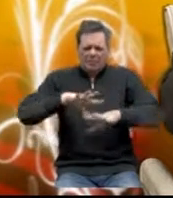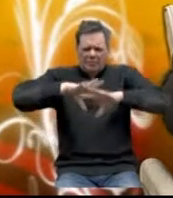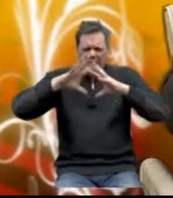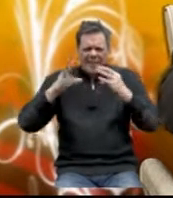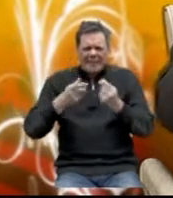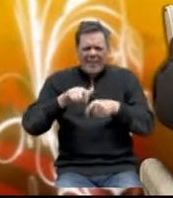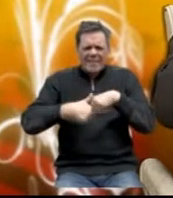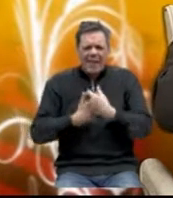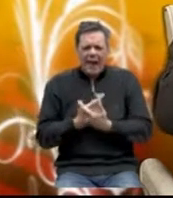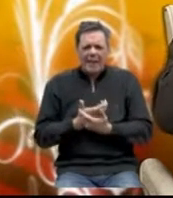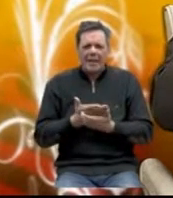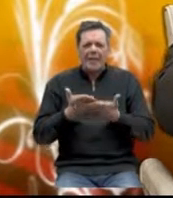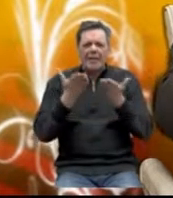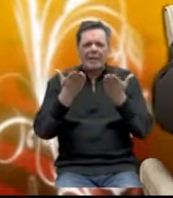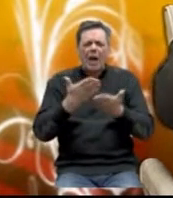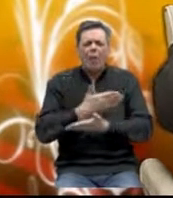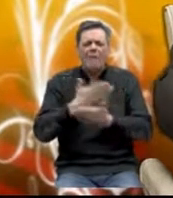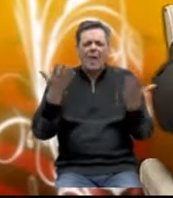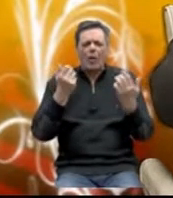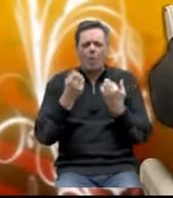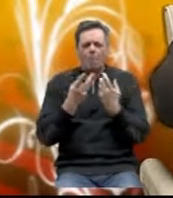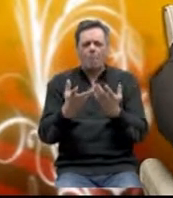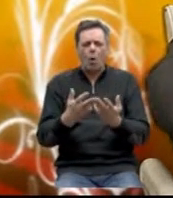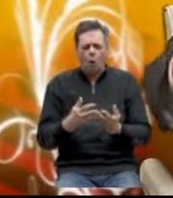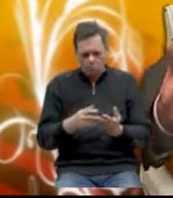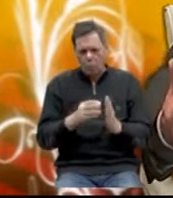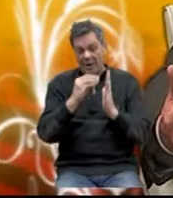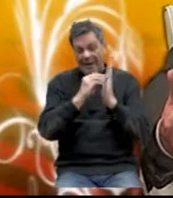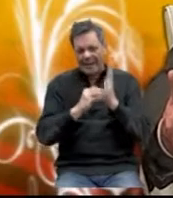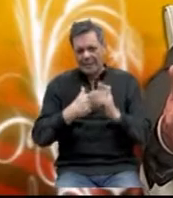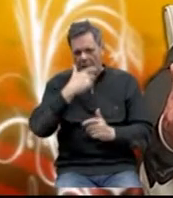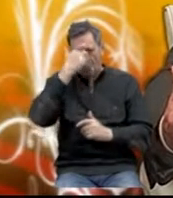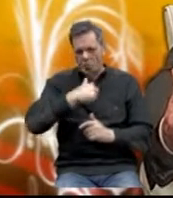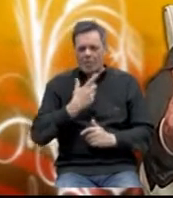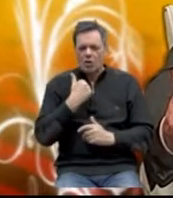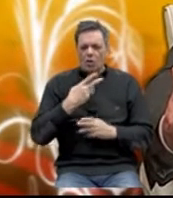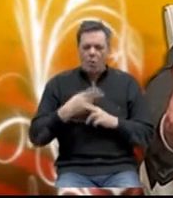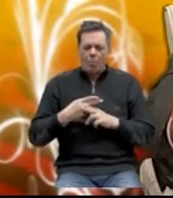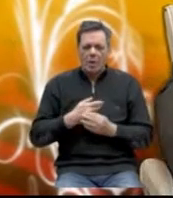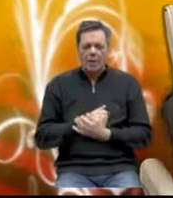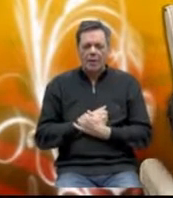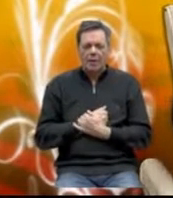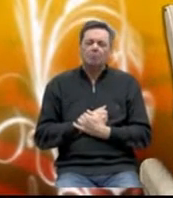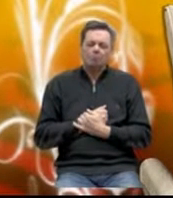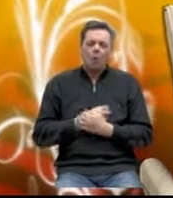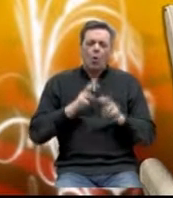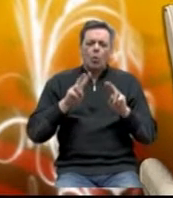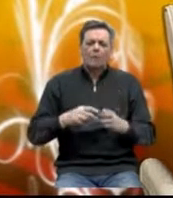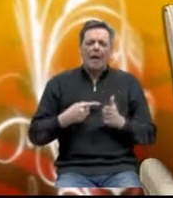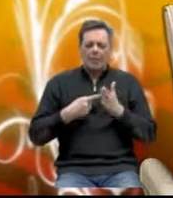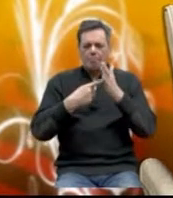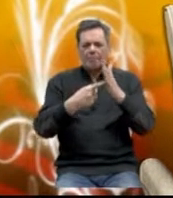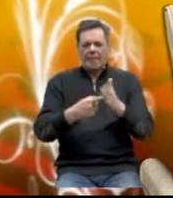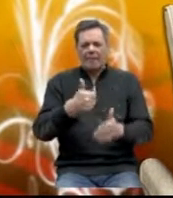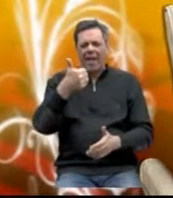Te sve stvari na tako velikom broju registriranih osoba sa šećernom bolešću zapravo predstavlja